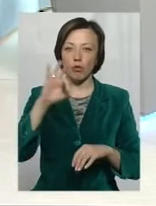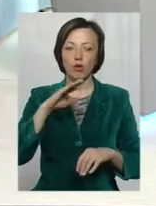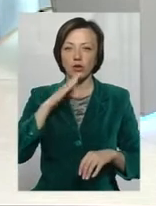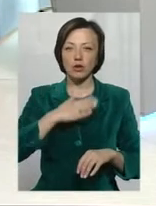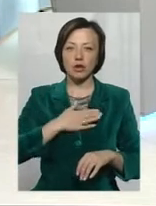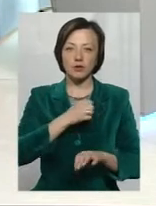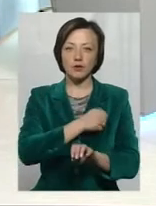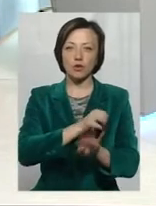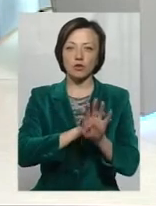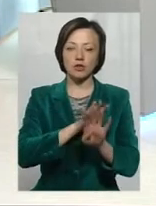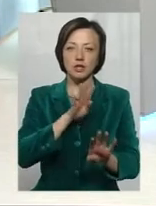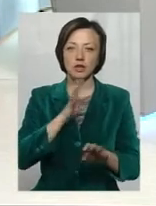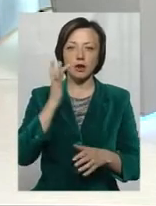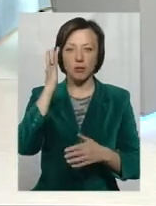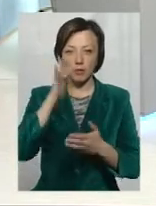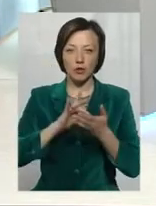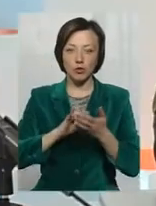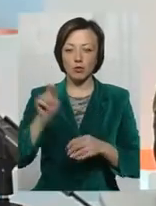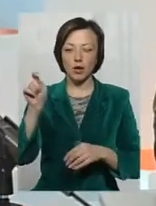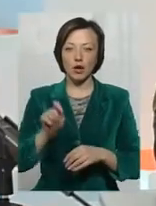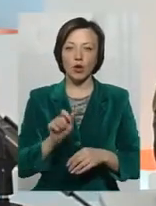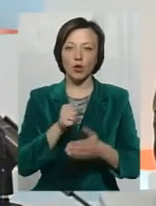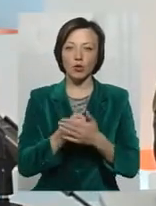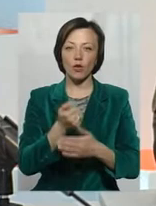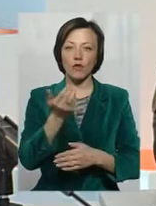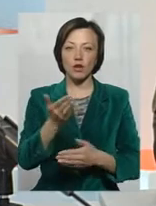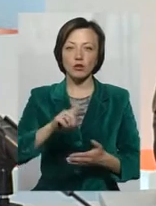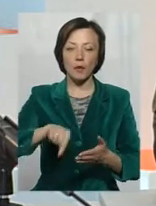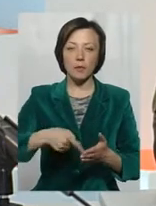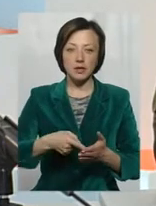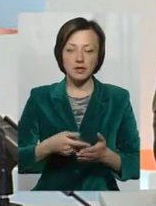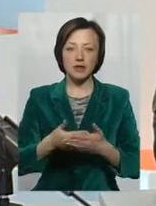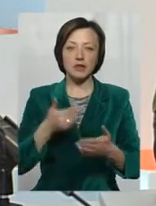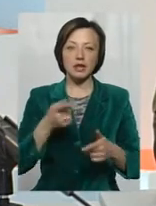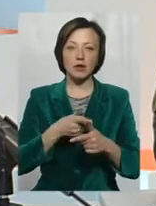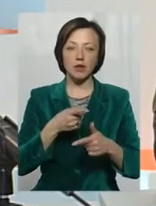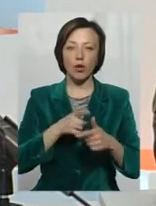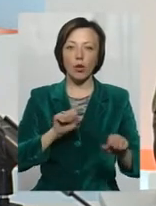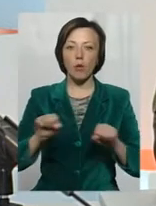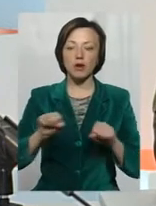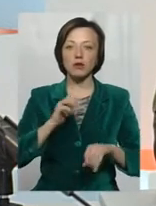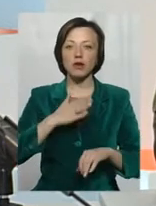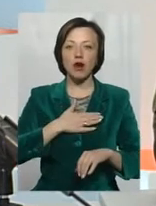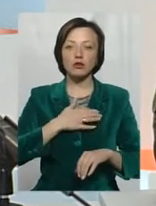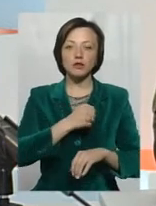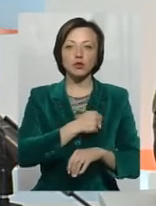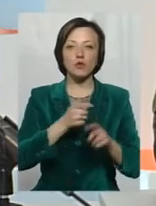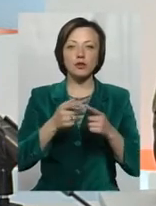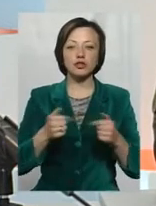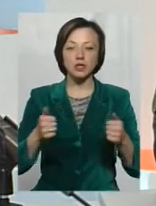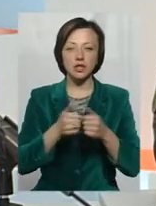і про ту мету, з якою ми сьогодні приїхали до вашого міста, ми хочемо від імені командування нашої військової частини